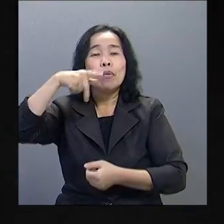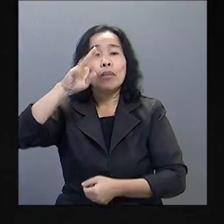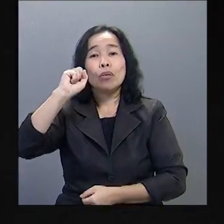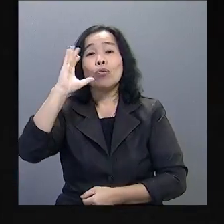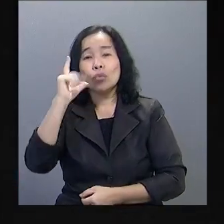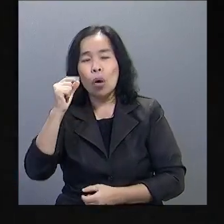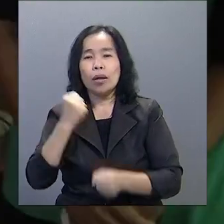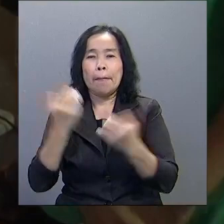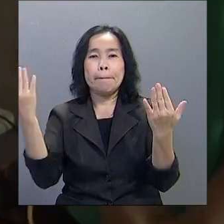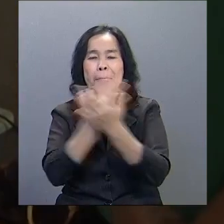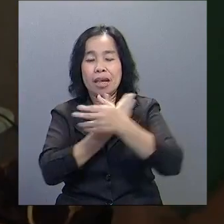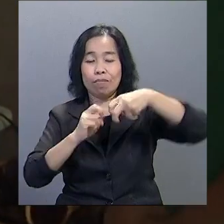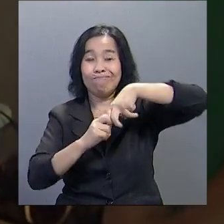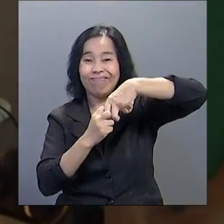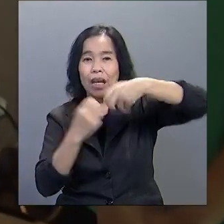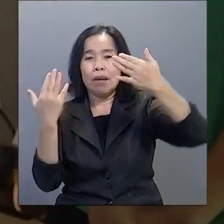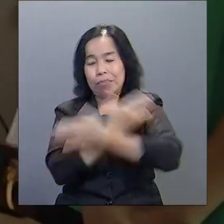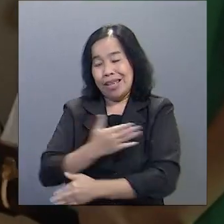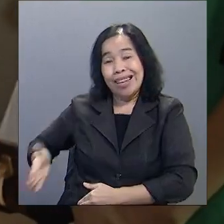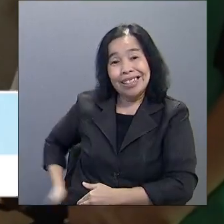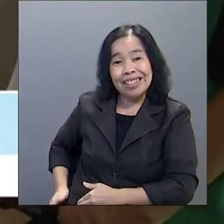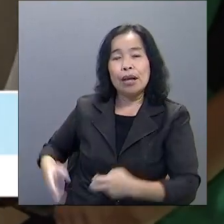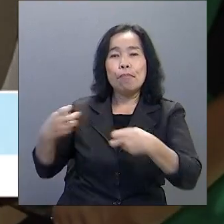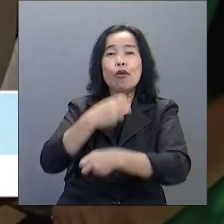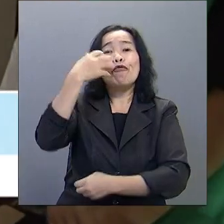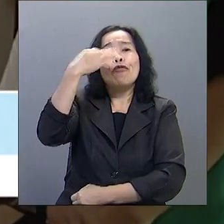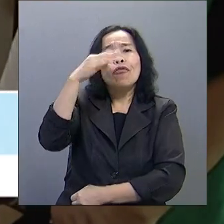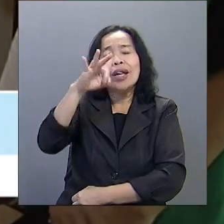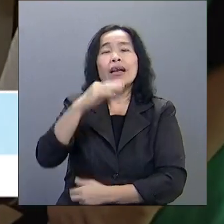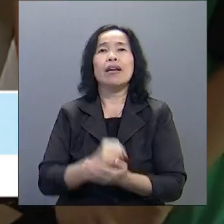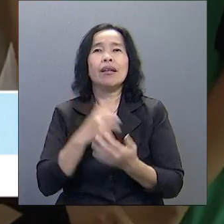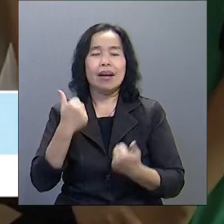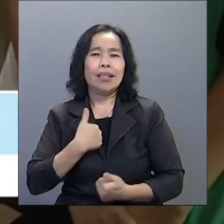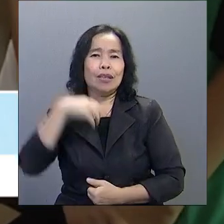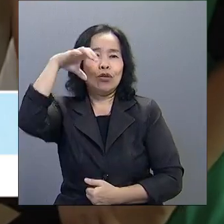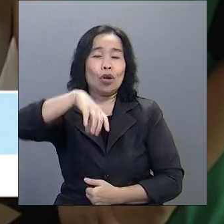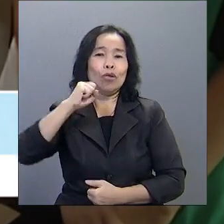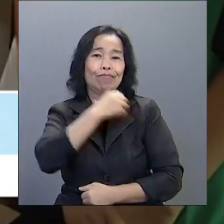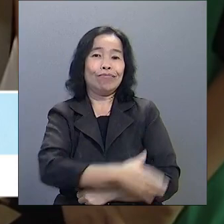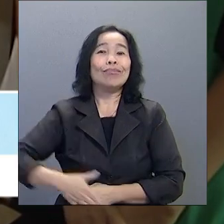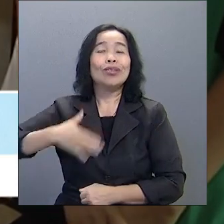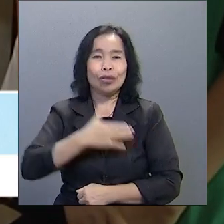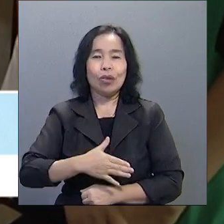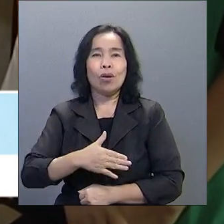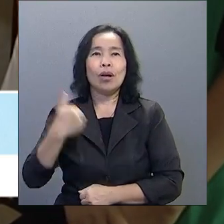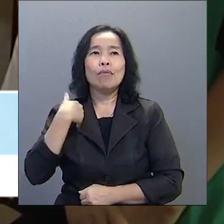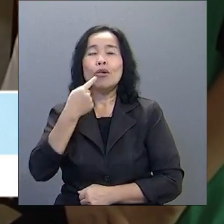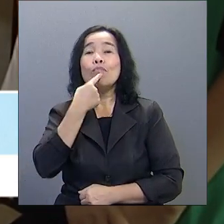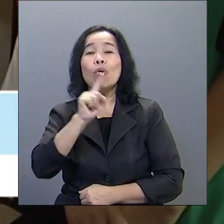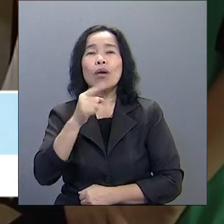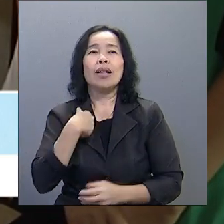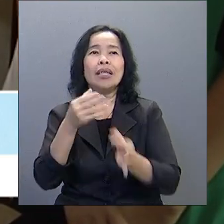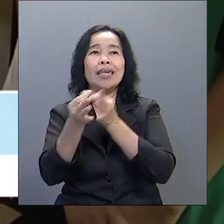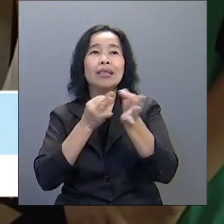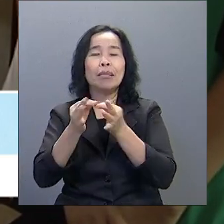เปลี่ยนข้อเข่าแล้วข้อสะโพกเทียมฟรีซึ่งทางสำนักงานหลักประกันสุขภาพแห่งชาติสปสชชี้